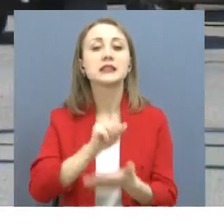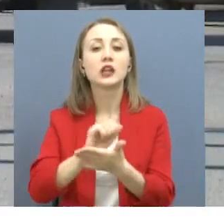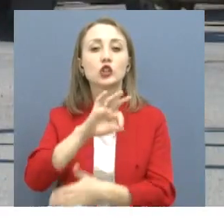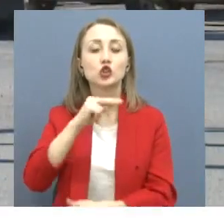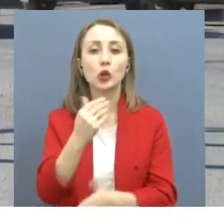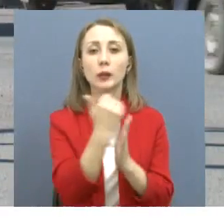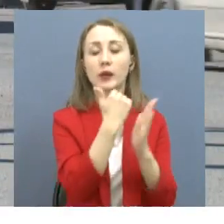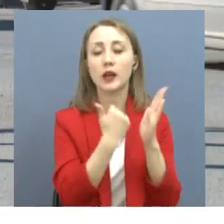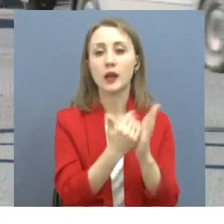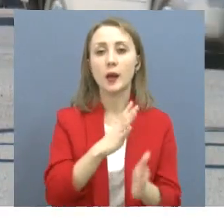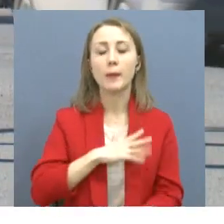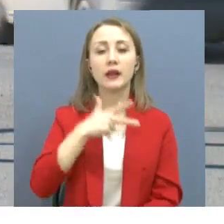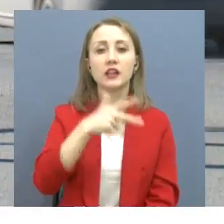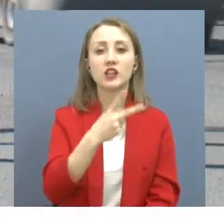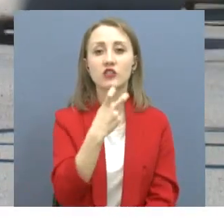программ поступило